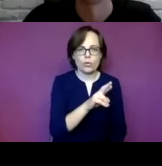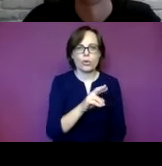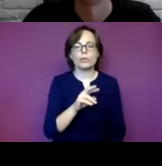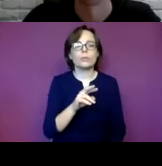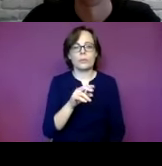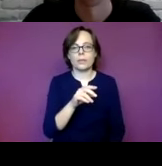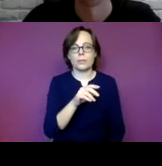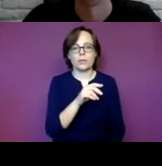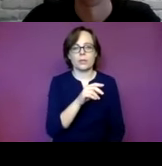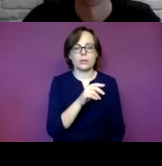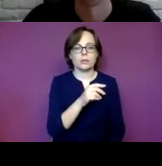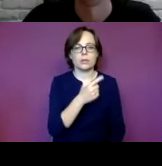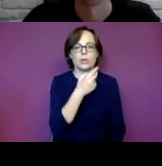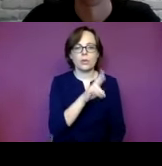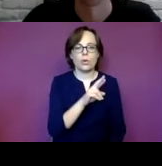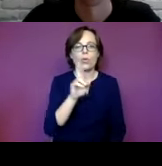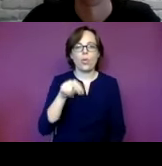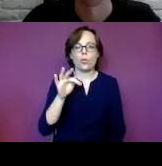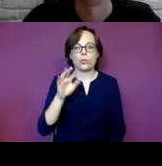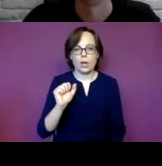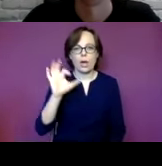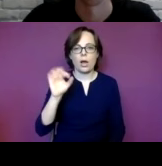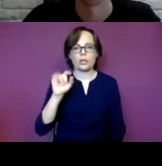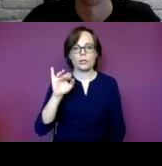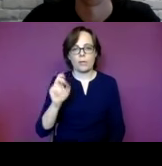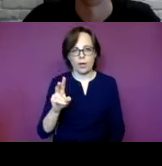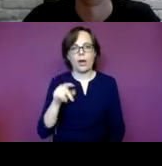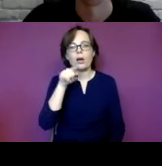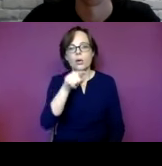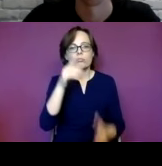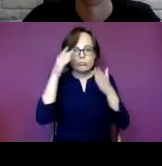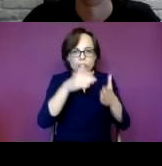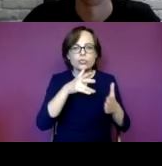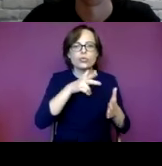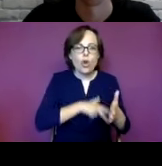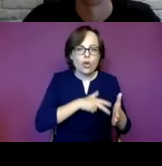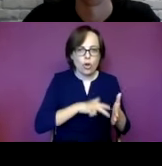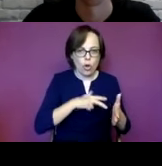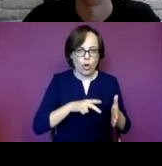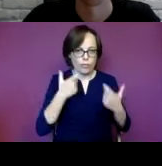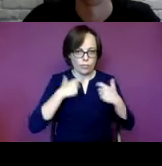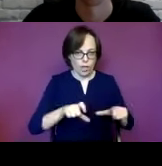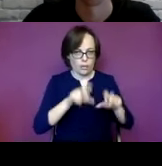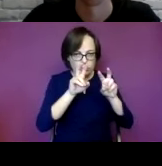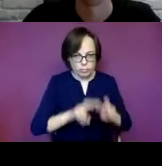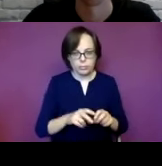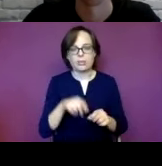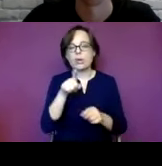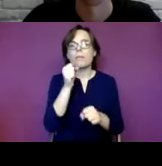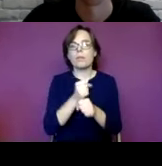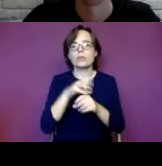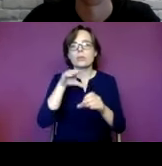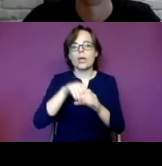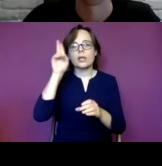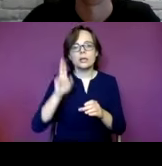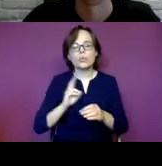Przepraszam najmocniej. Pani doktor Ruta Śpiewak, socjolożka wsi. Od razu tutaj świetnie się pani zaprezentowała. Pracuje w Instytucie Rozwoju Wsi